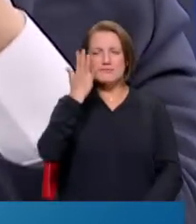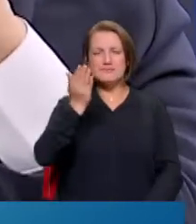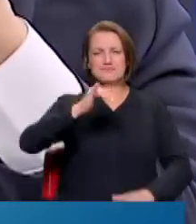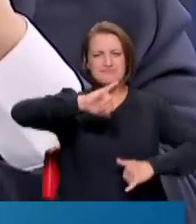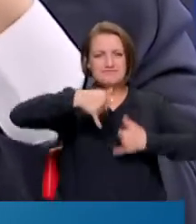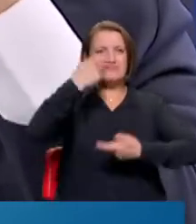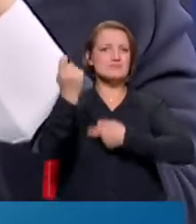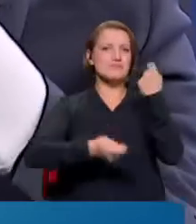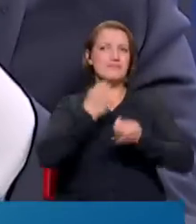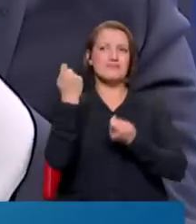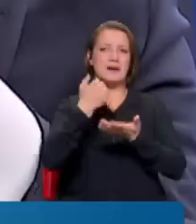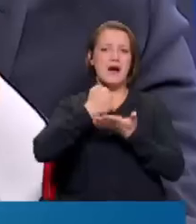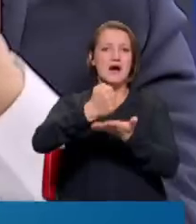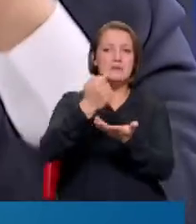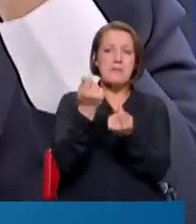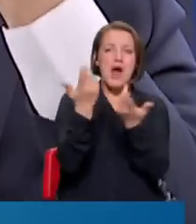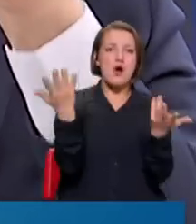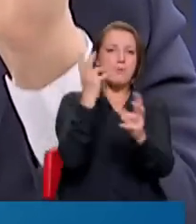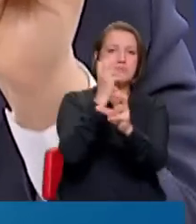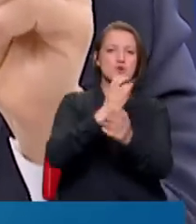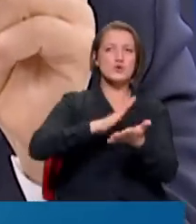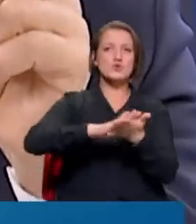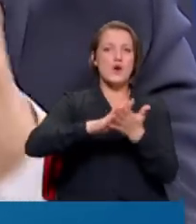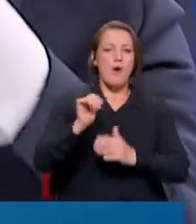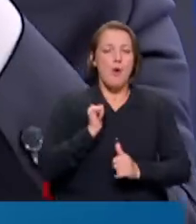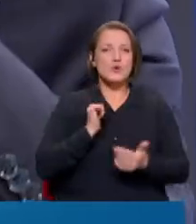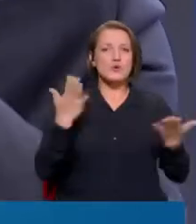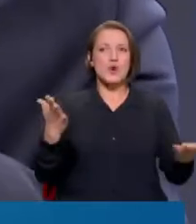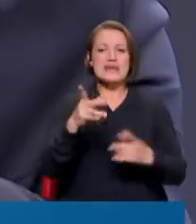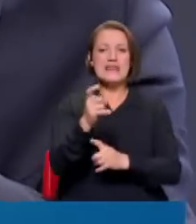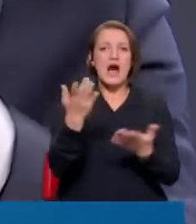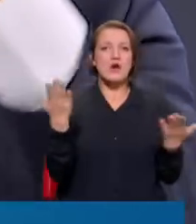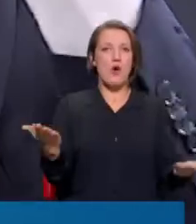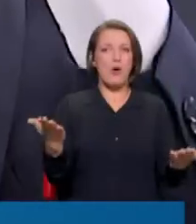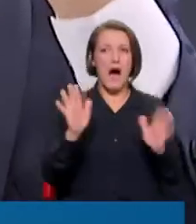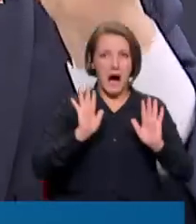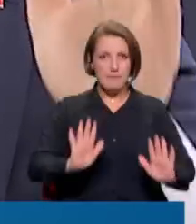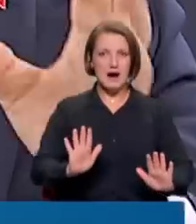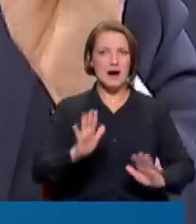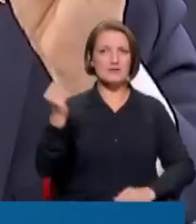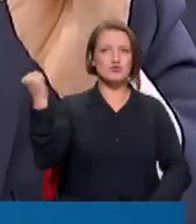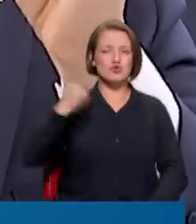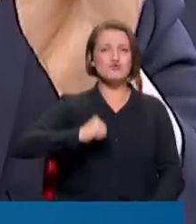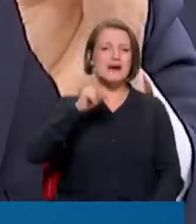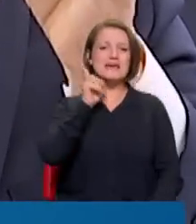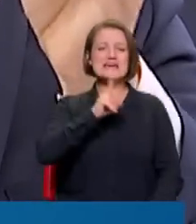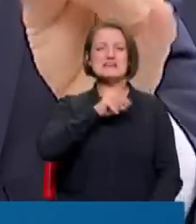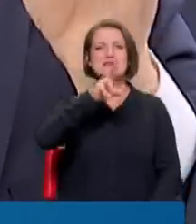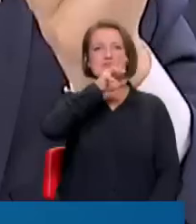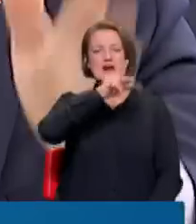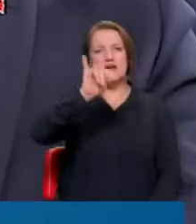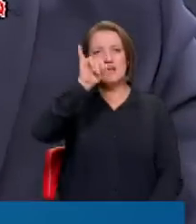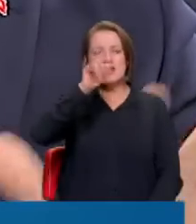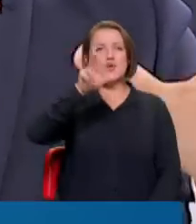içinde hazinede para yok düzenli ordu yok silah yok ama düşman İngiliz Fransız